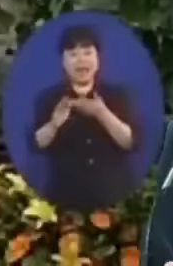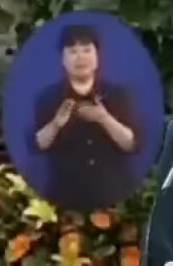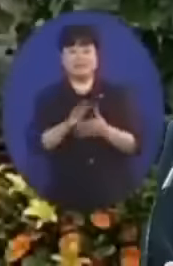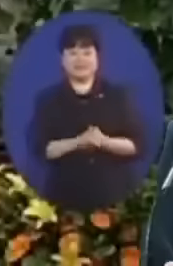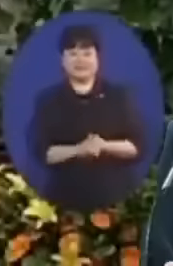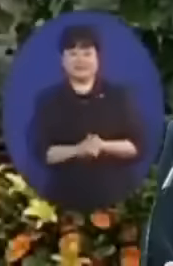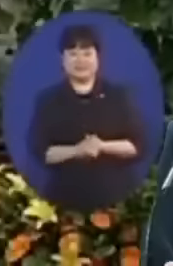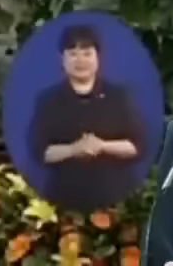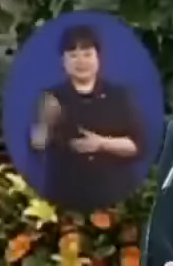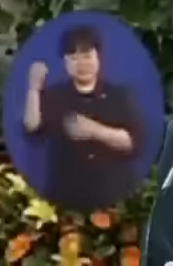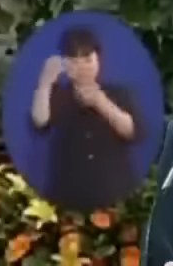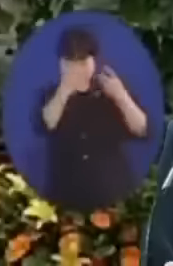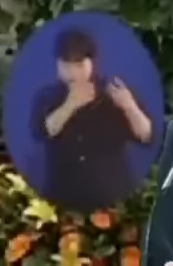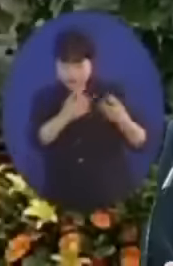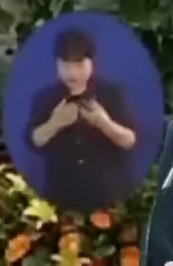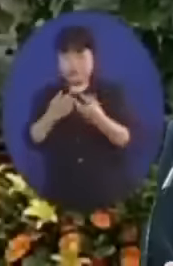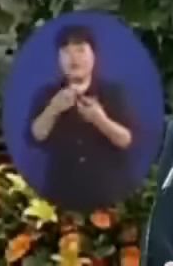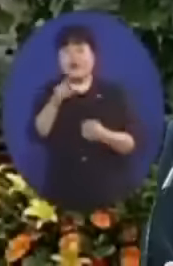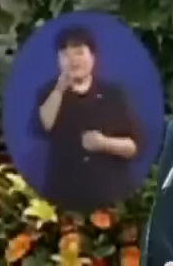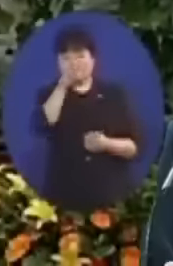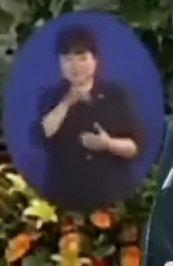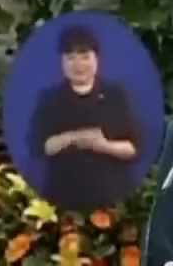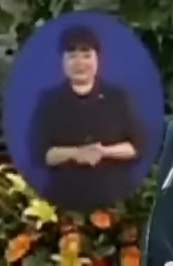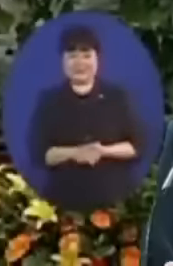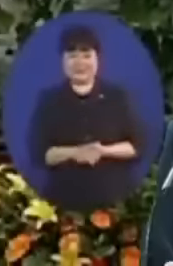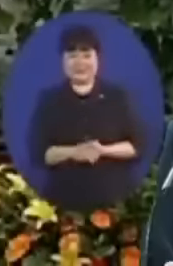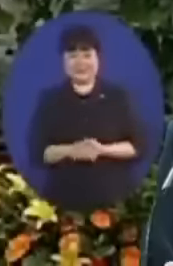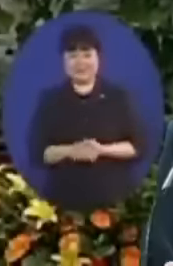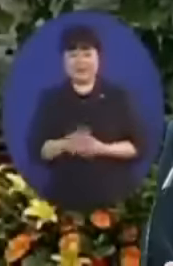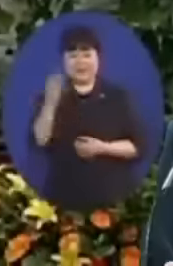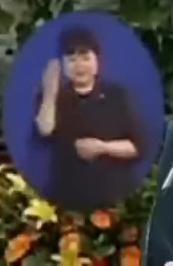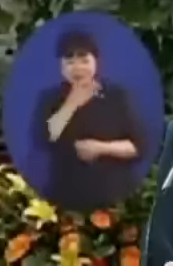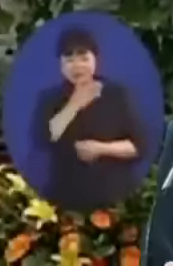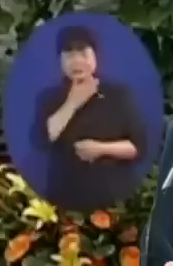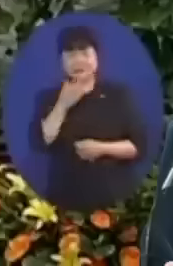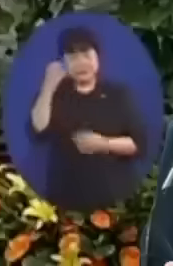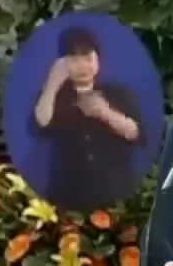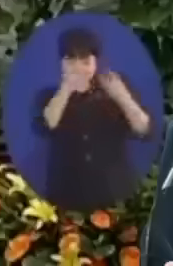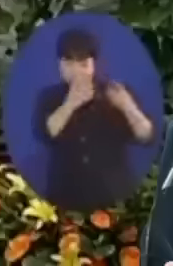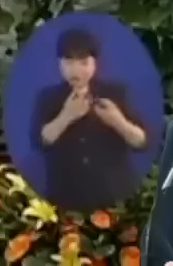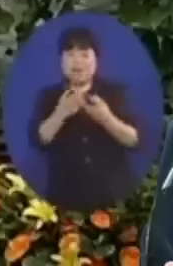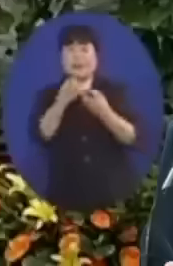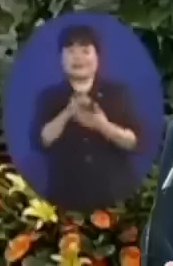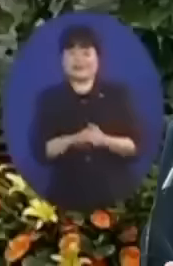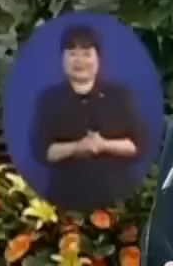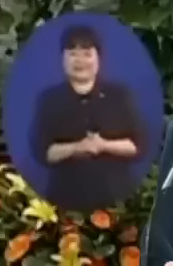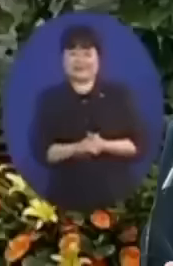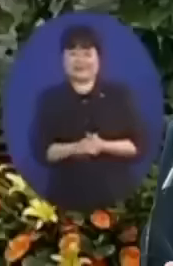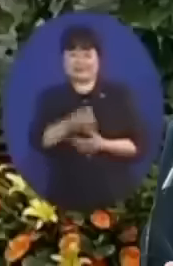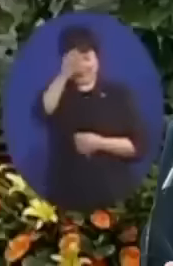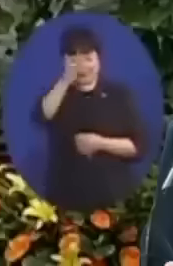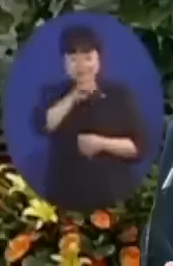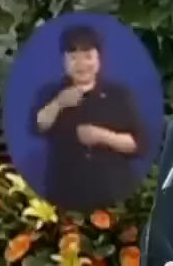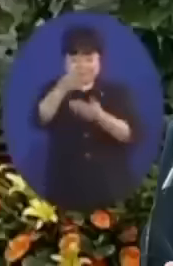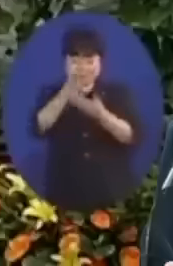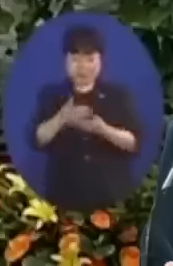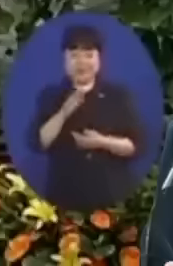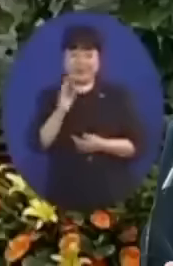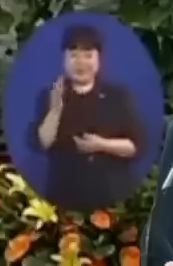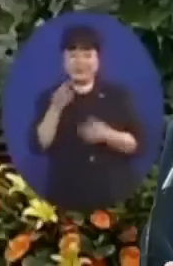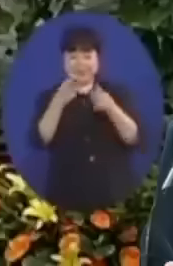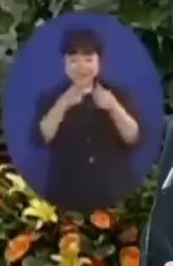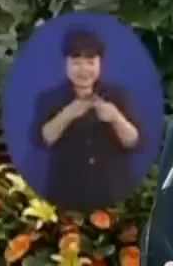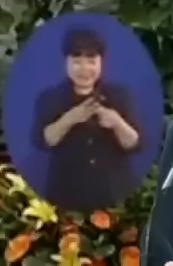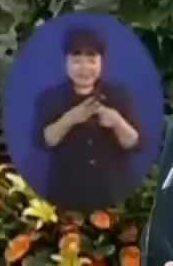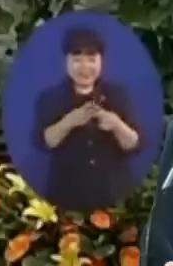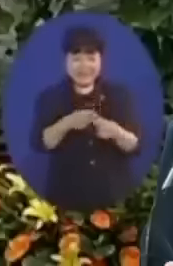둘째로 성령 충만의 복음이 주어진 것입니다. 성결과 성령 충만의 은총을 십자가에서 주신 것입니다. 셋째로